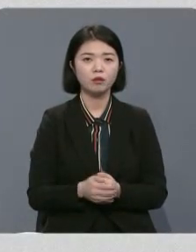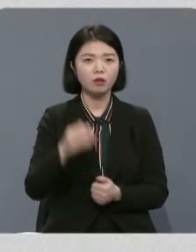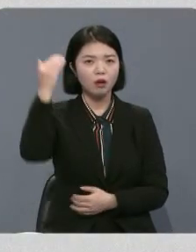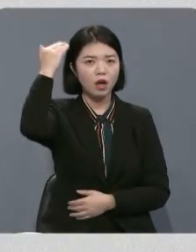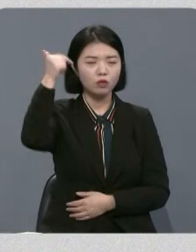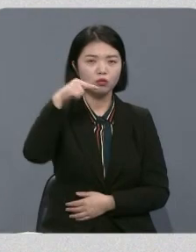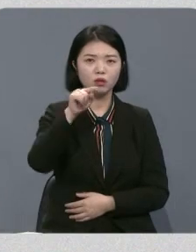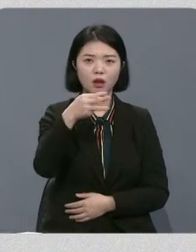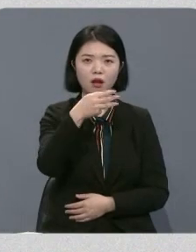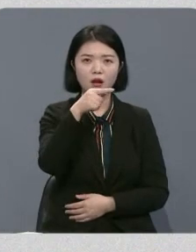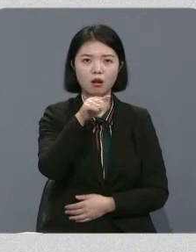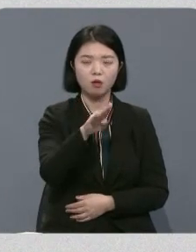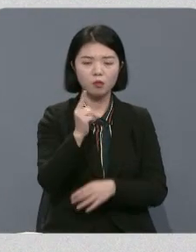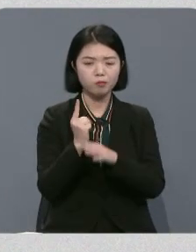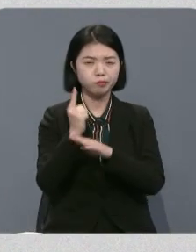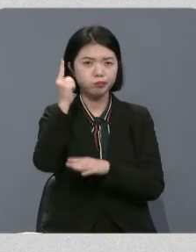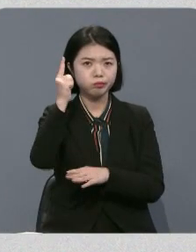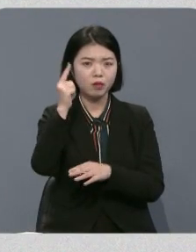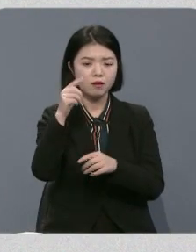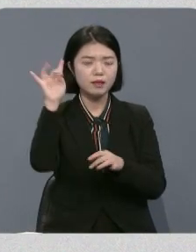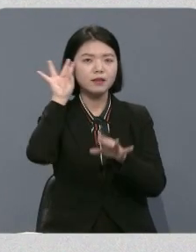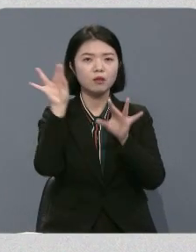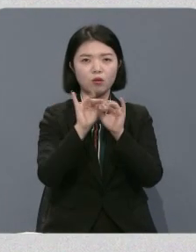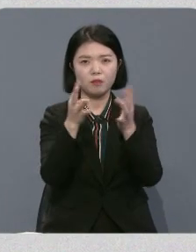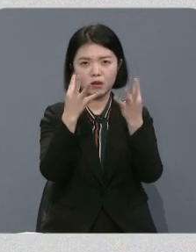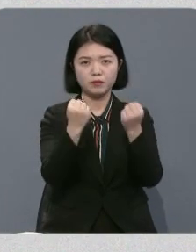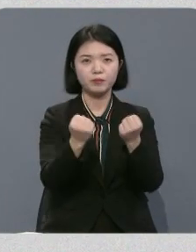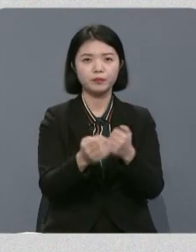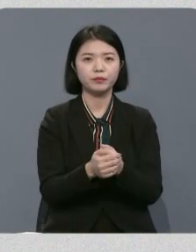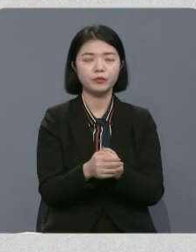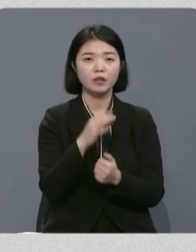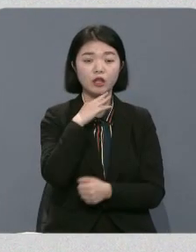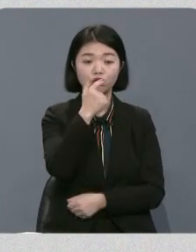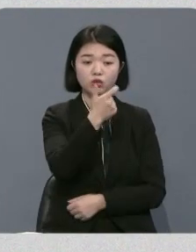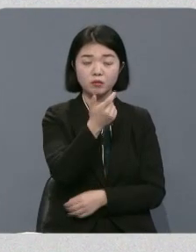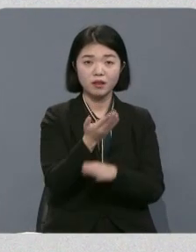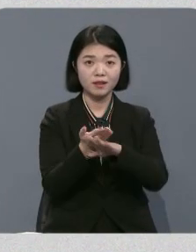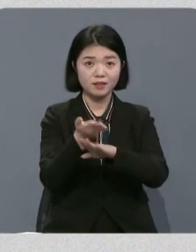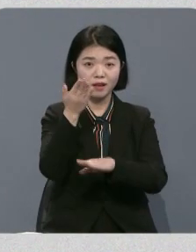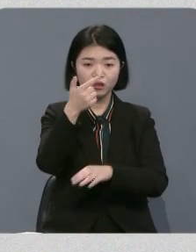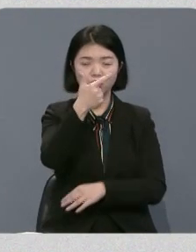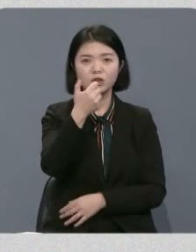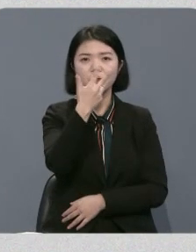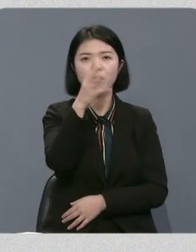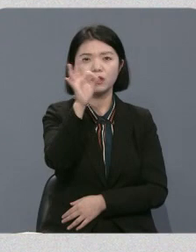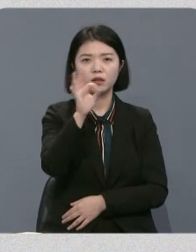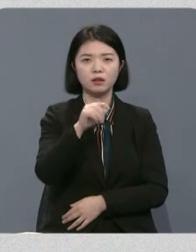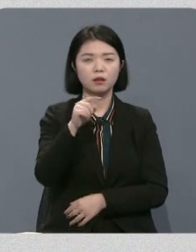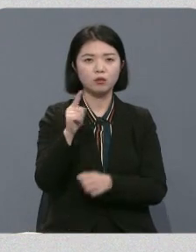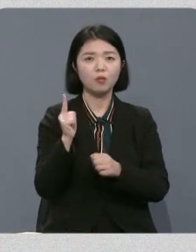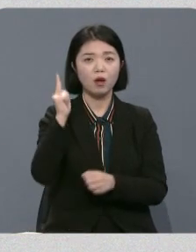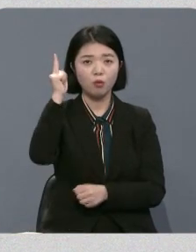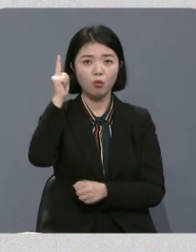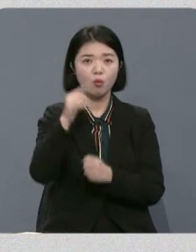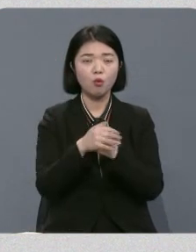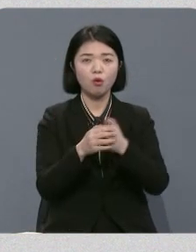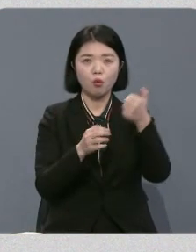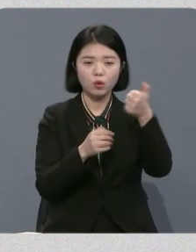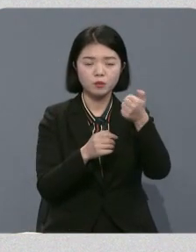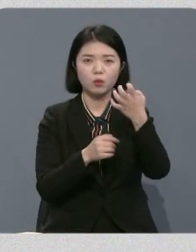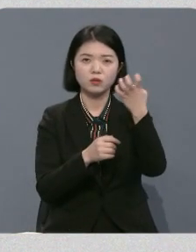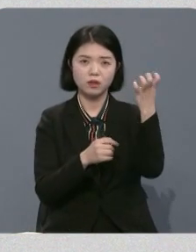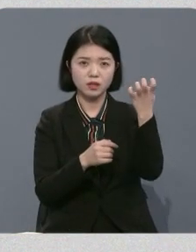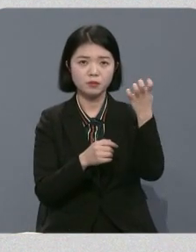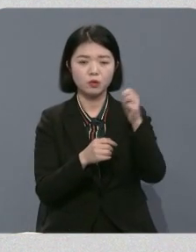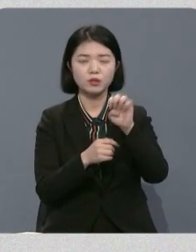조사에서는 고령층이 수록 찬성 유리 높았습니다 60살 이상 이 68% 로 가장 높았고 50대 와 40 대